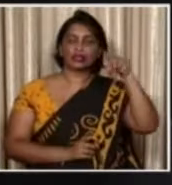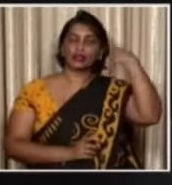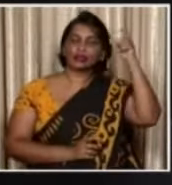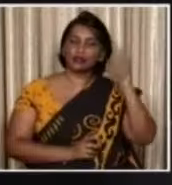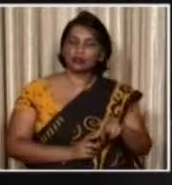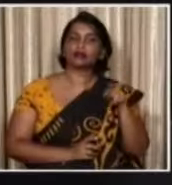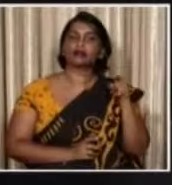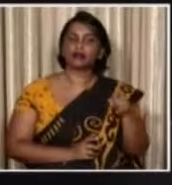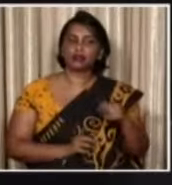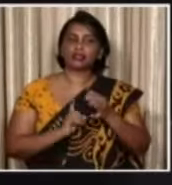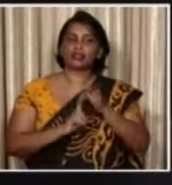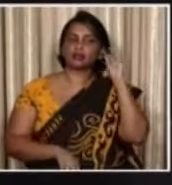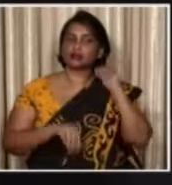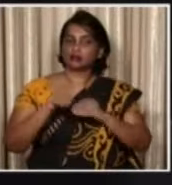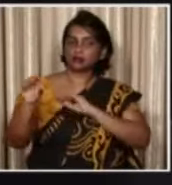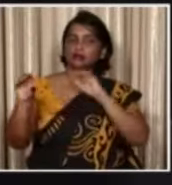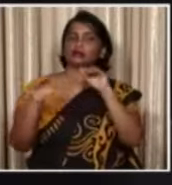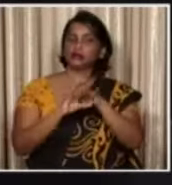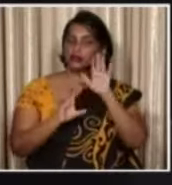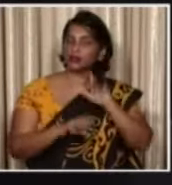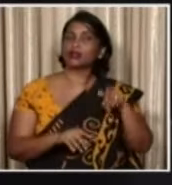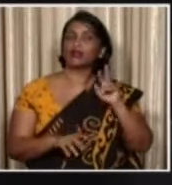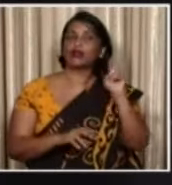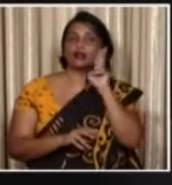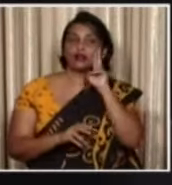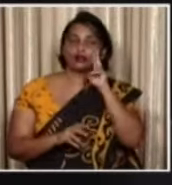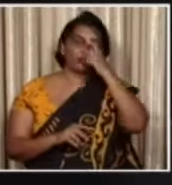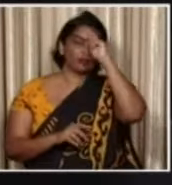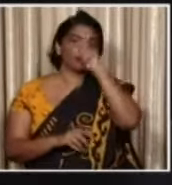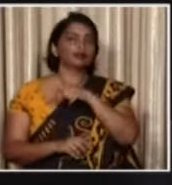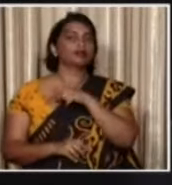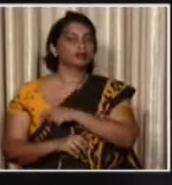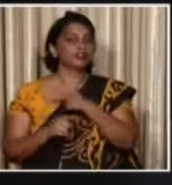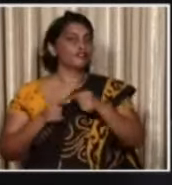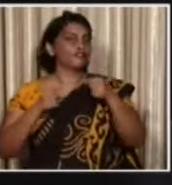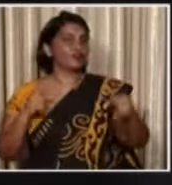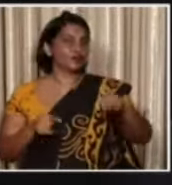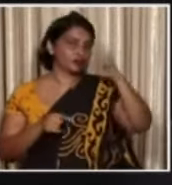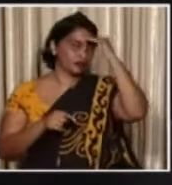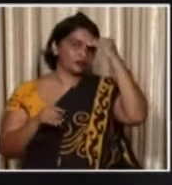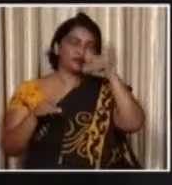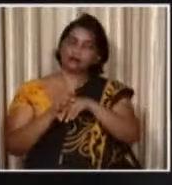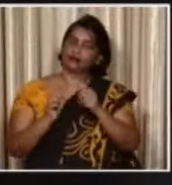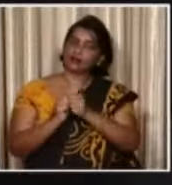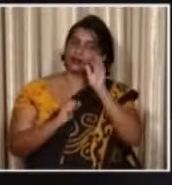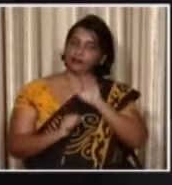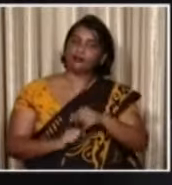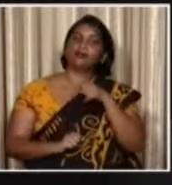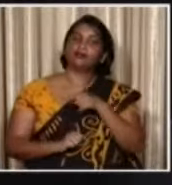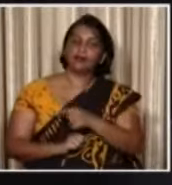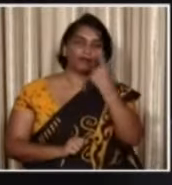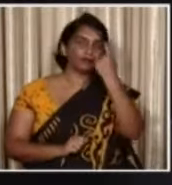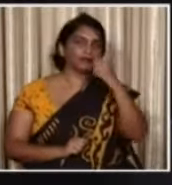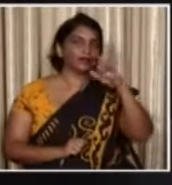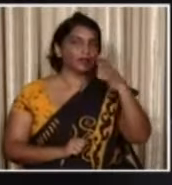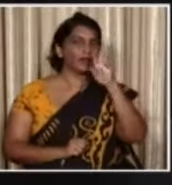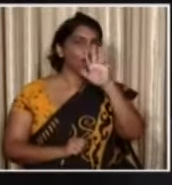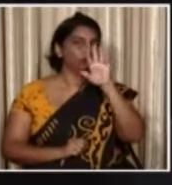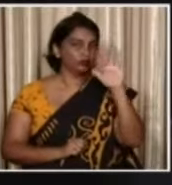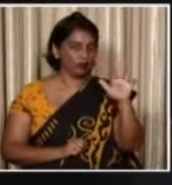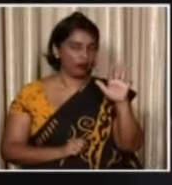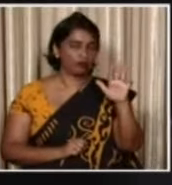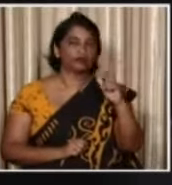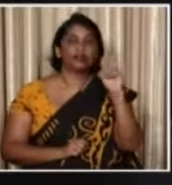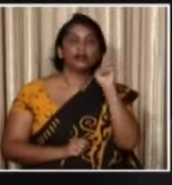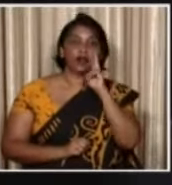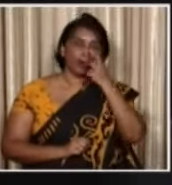Bandaranaike Metiniya Janadhipati Dure Daraddi Ranil Wickremasinghe Mahata Vipakshanayaka Vashayen Katayutu Kara 1999